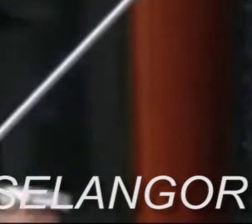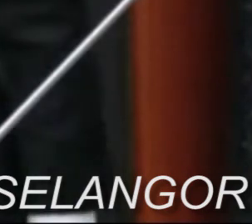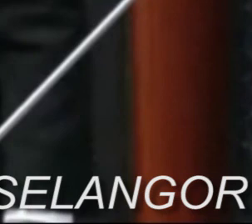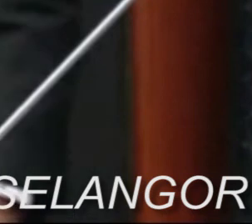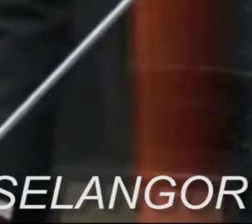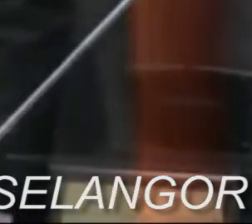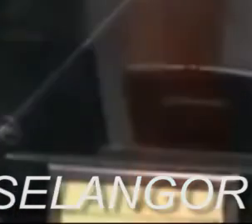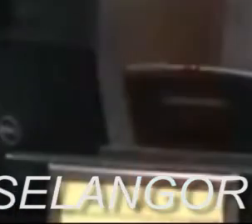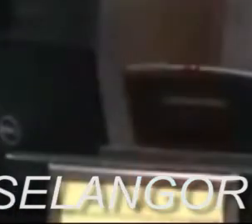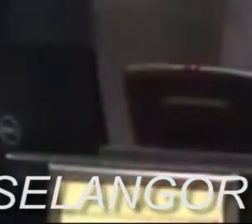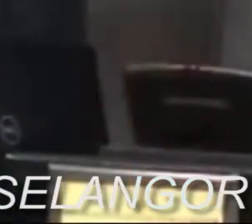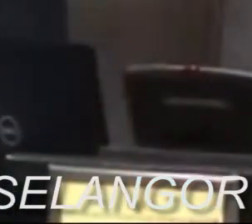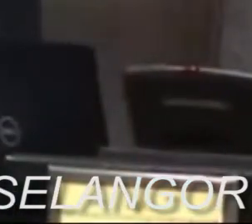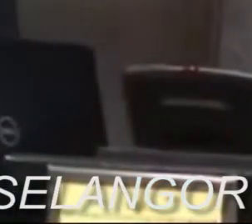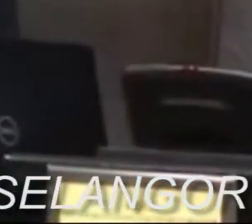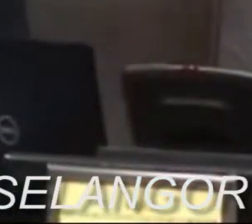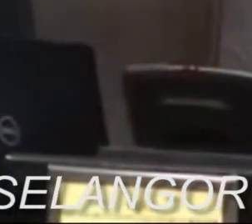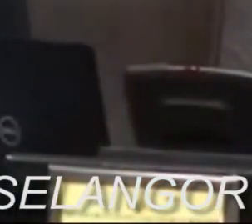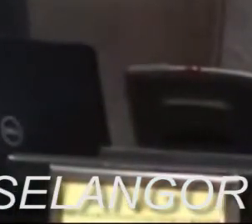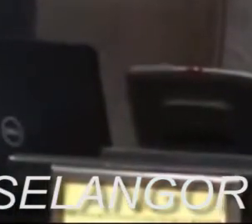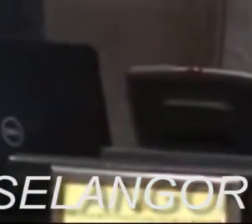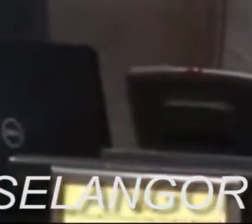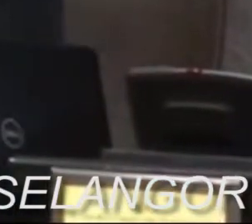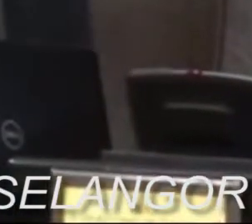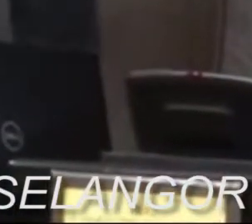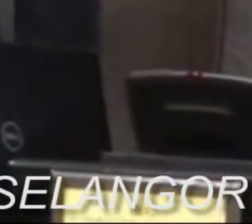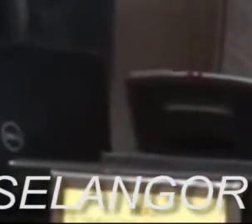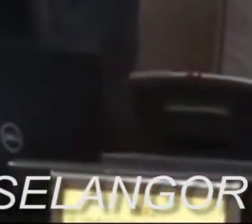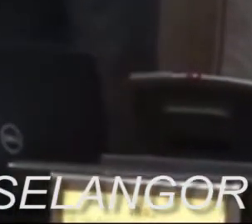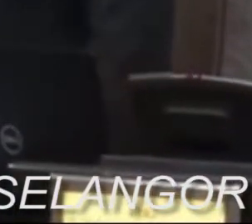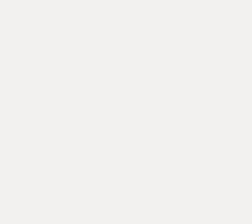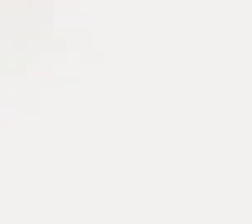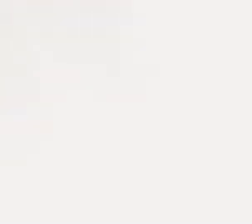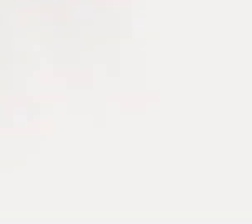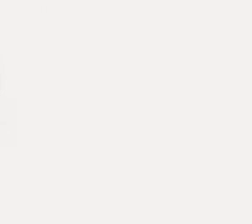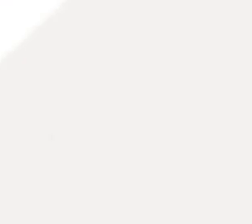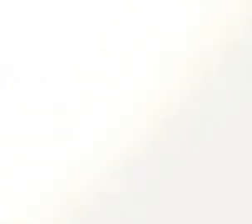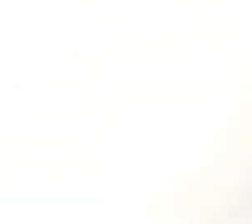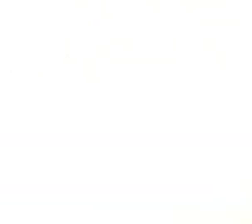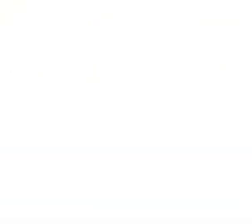Dah ceramah dekat negeri Melaka, dah ceramah dekat negeri Johor. Bubarkan Johor. Kemudian kata kestabilan politik. Apa dia UMNO Barisan Nasional?